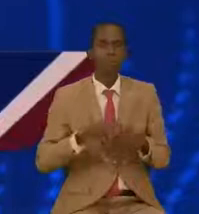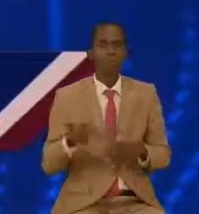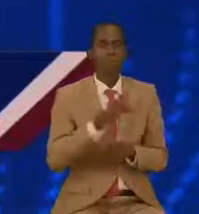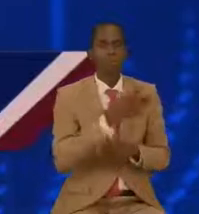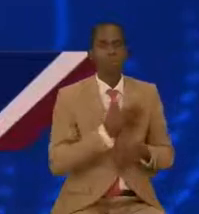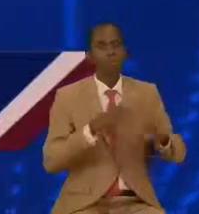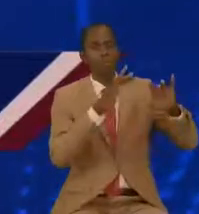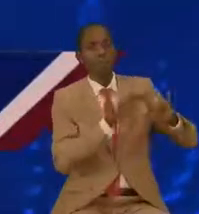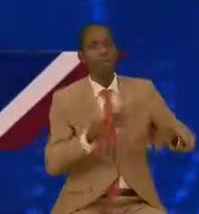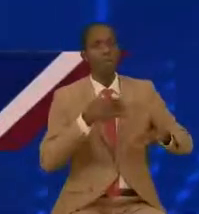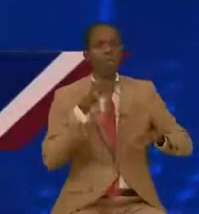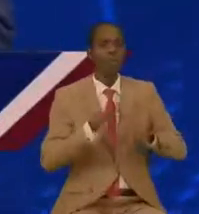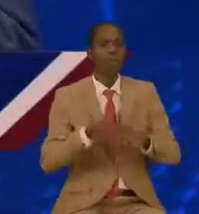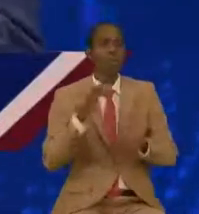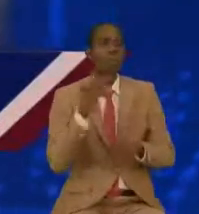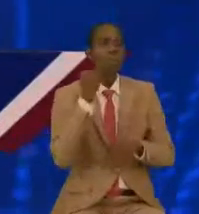l'Israël de Dieu.